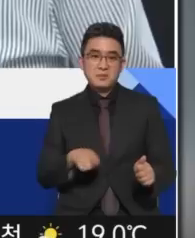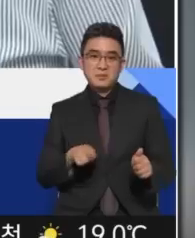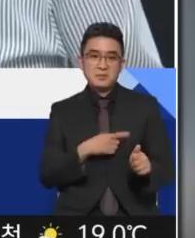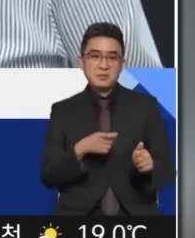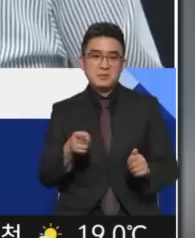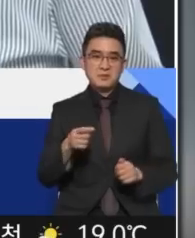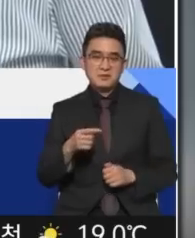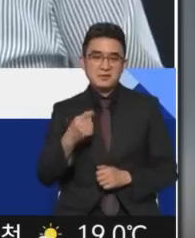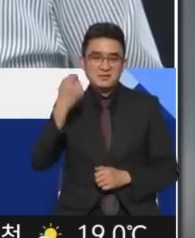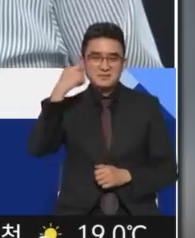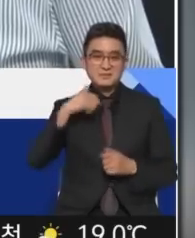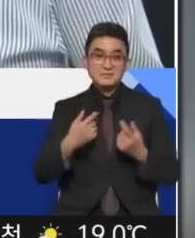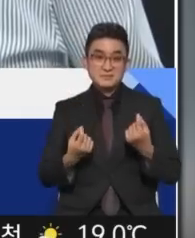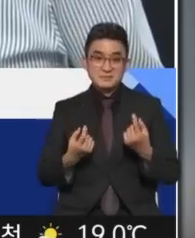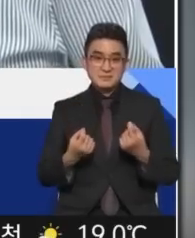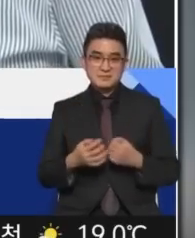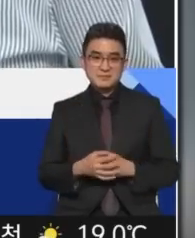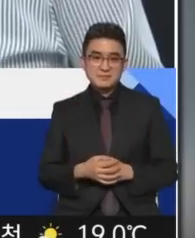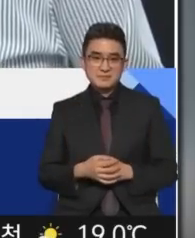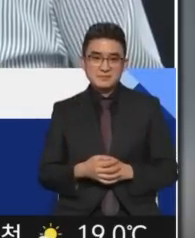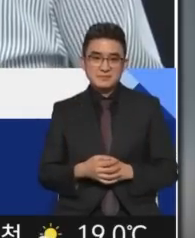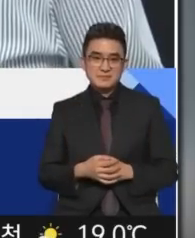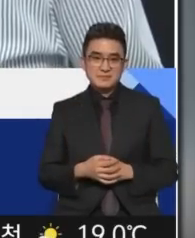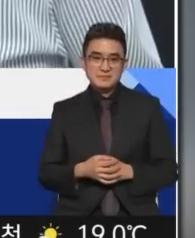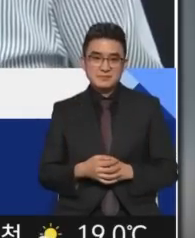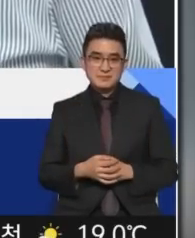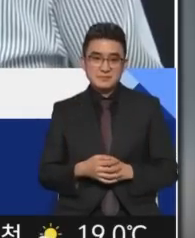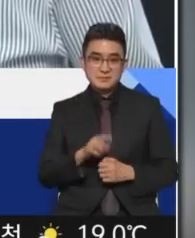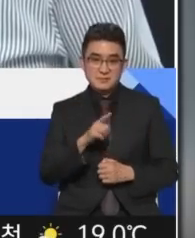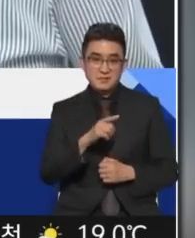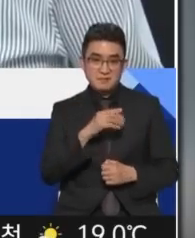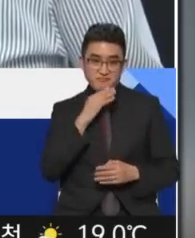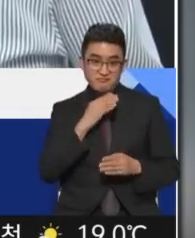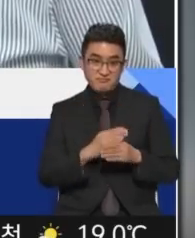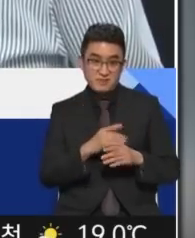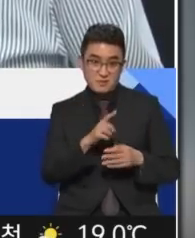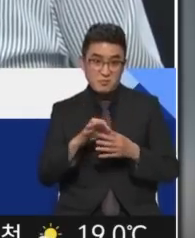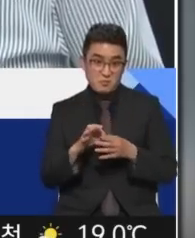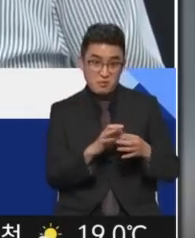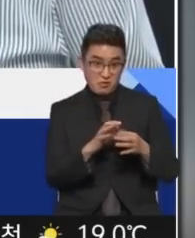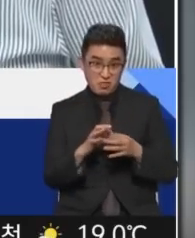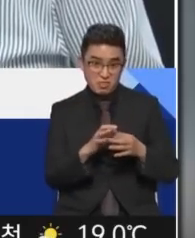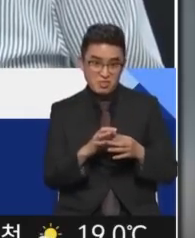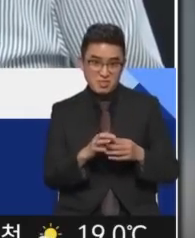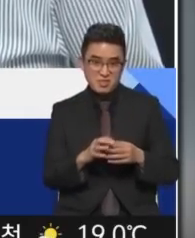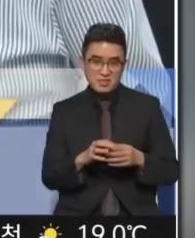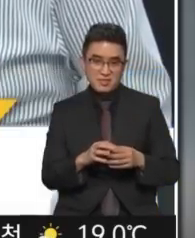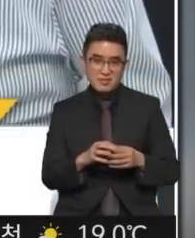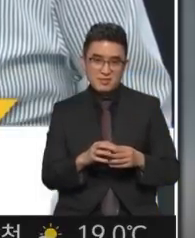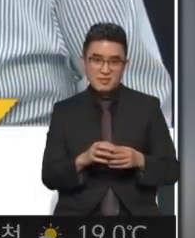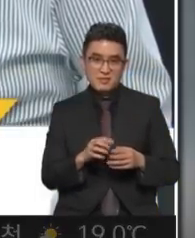종북몰이 네. 북풍 일으켜서 수사한 대통령이 성공한 적 없습니다.